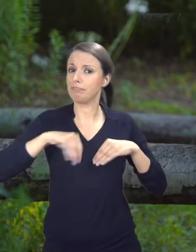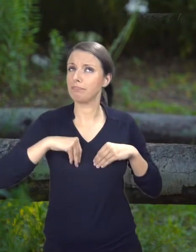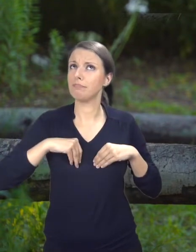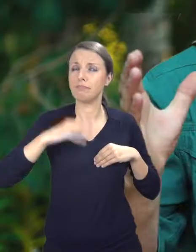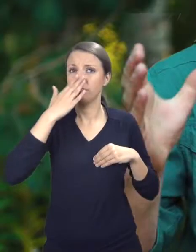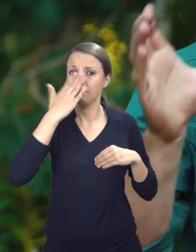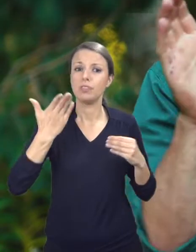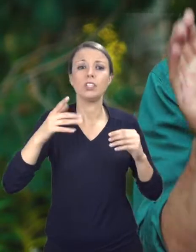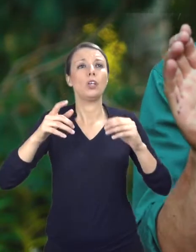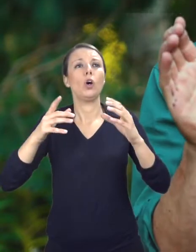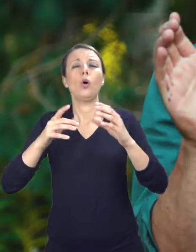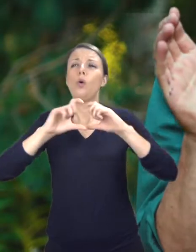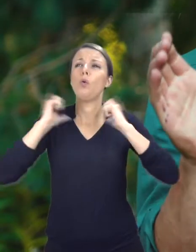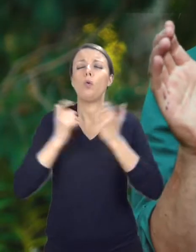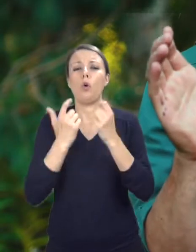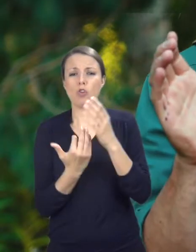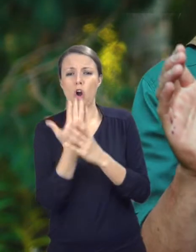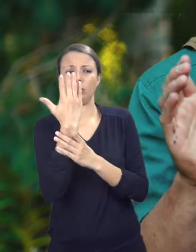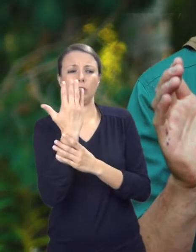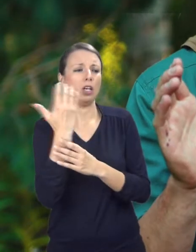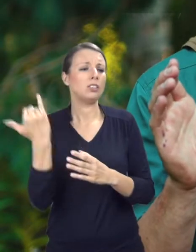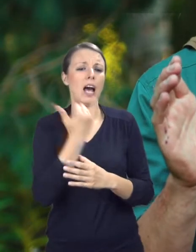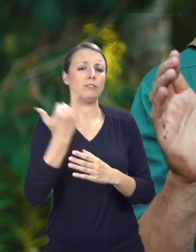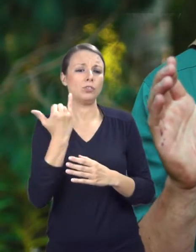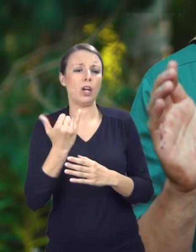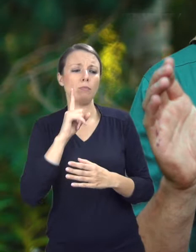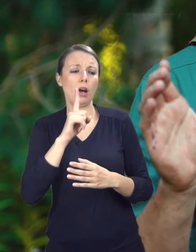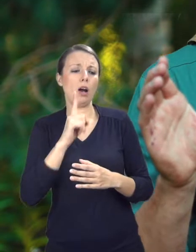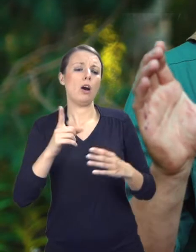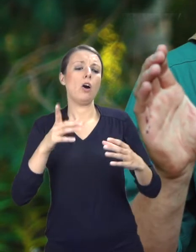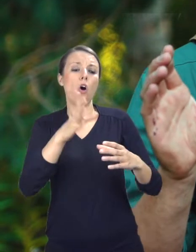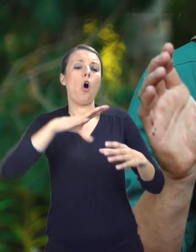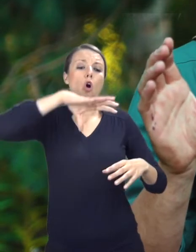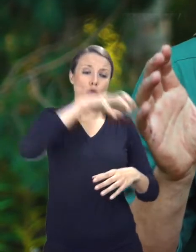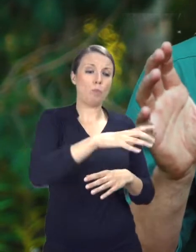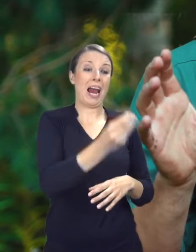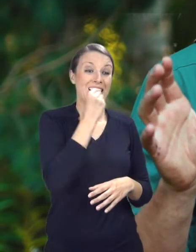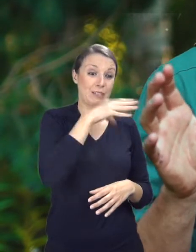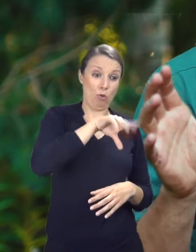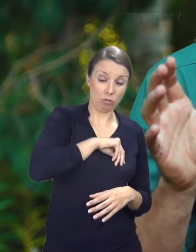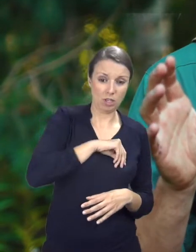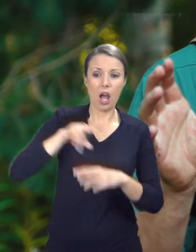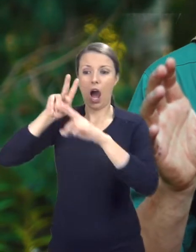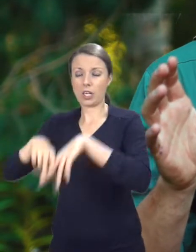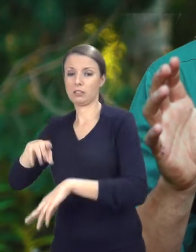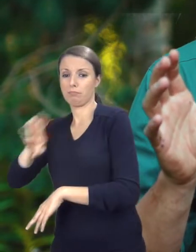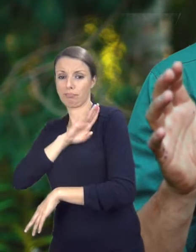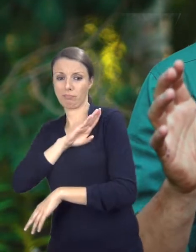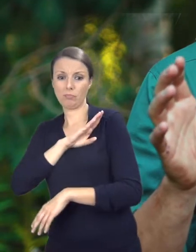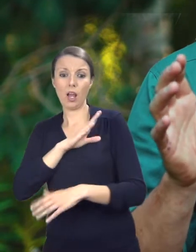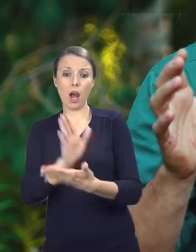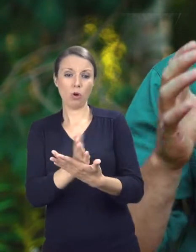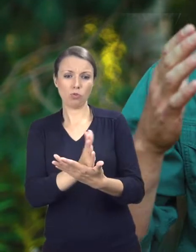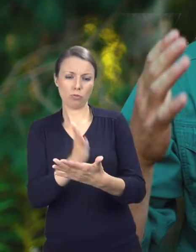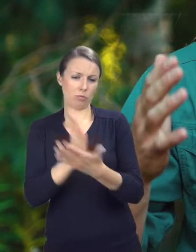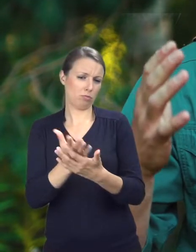królestwa roślin jest tyle roślin, które jest jadalne, a tyle tych, które mogłyby nas potencjalnie uśmiercić. Cała reszta to są wypełniacze. Więc de facto